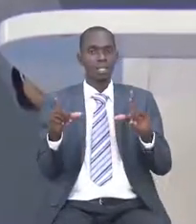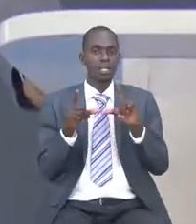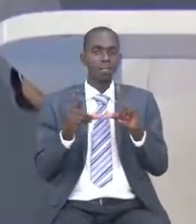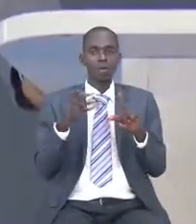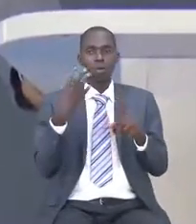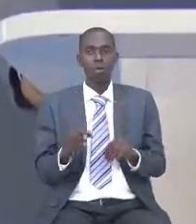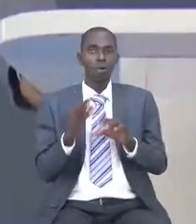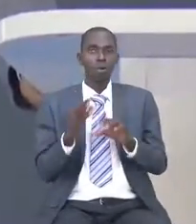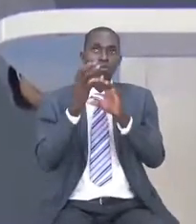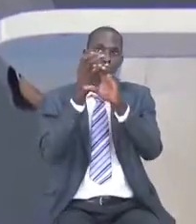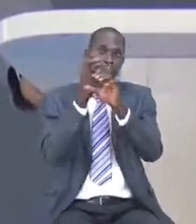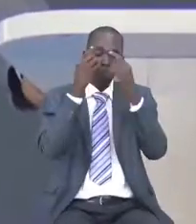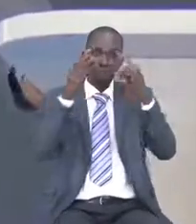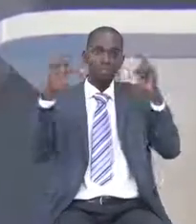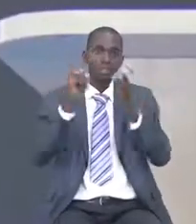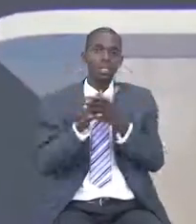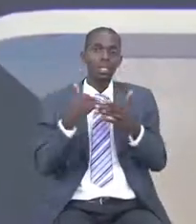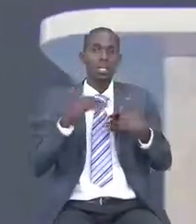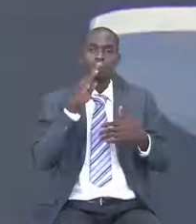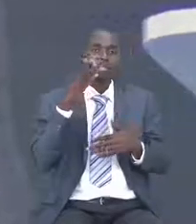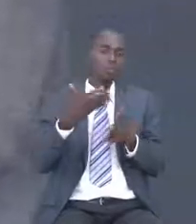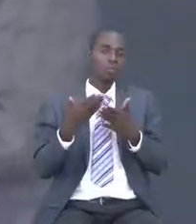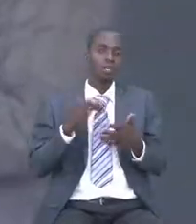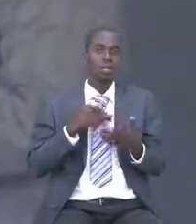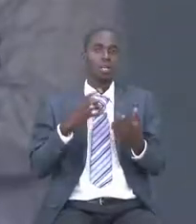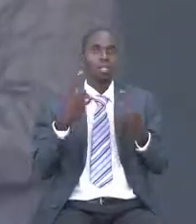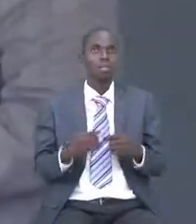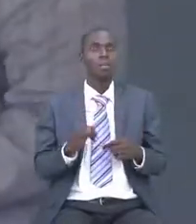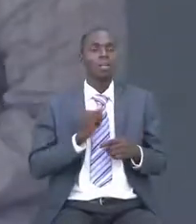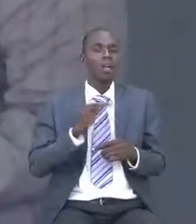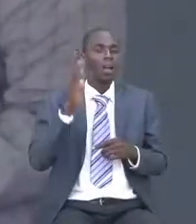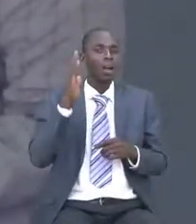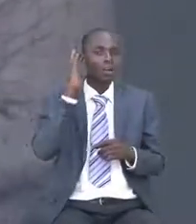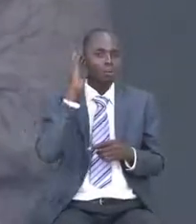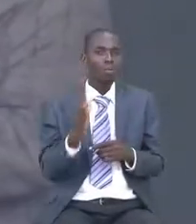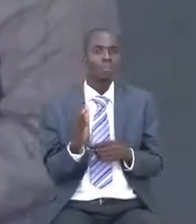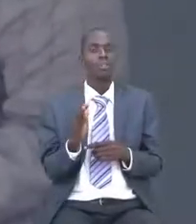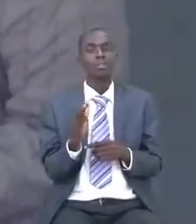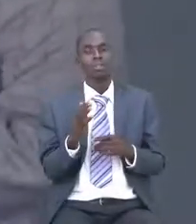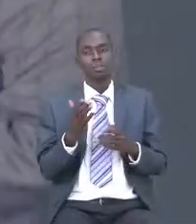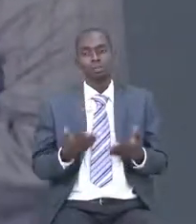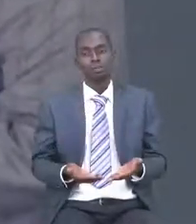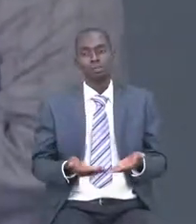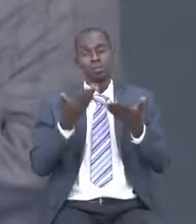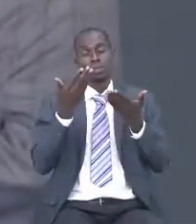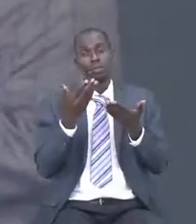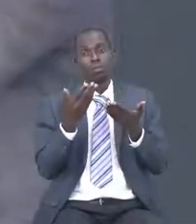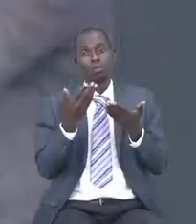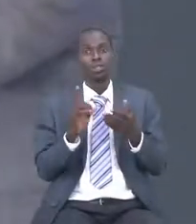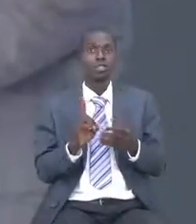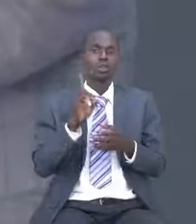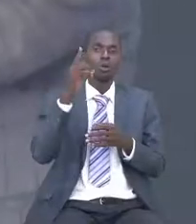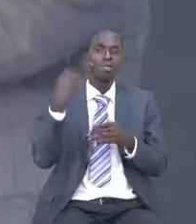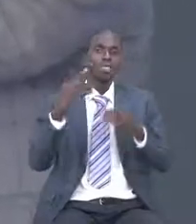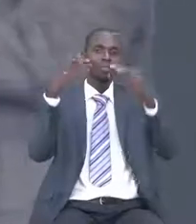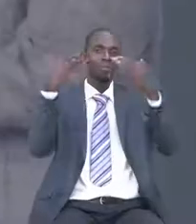vienne, peu importe le niveau de réalisation qui était là-bas avant mon arrivée, je vais élever